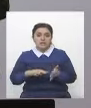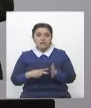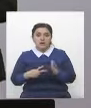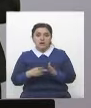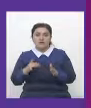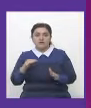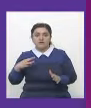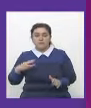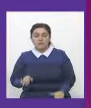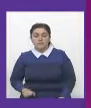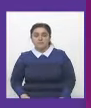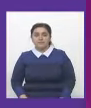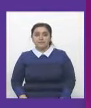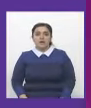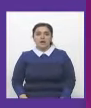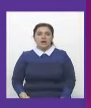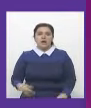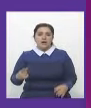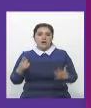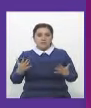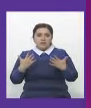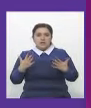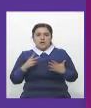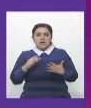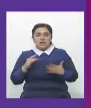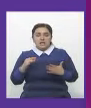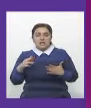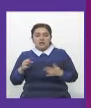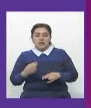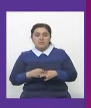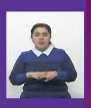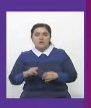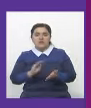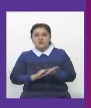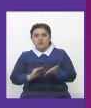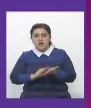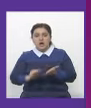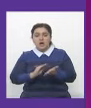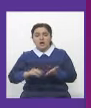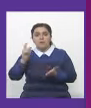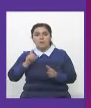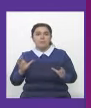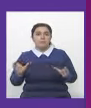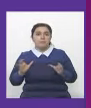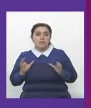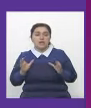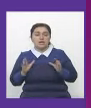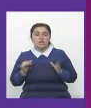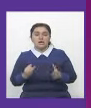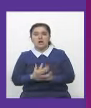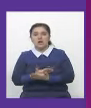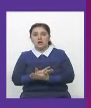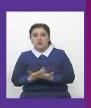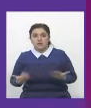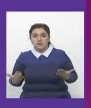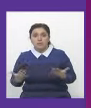схемой рифмовки. Пейзажная лирика занимает важное место в творчестве Пушкина. Она богата и